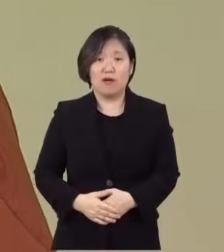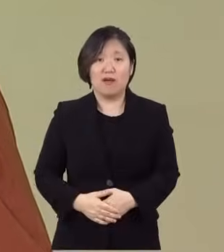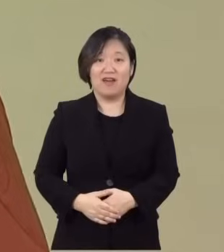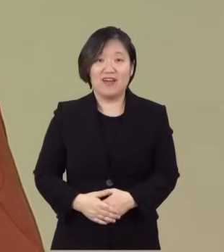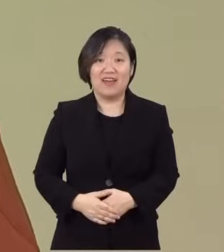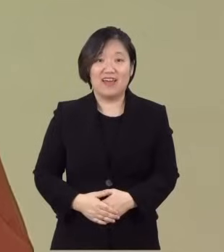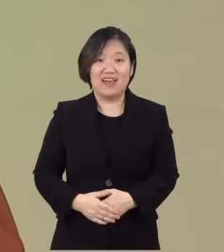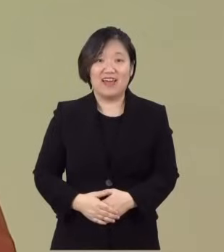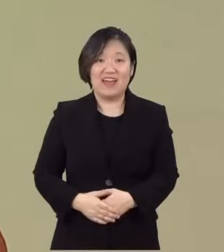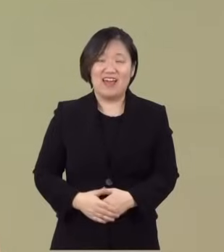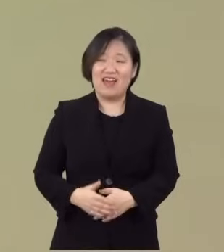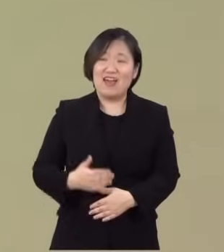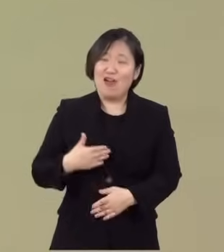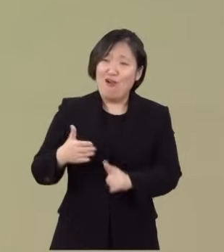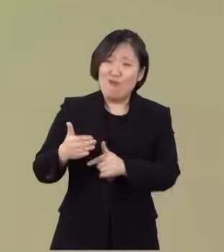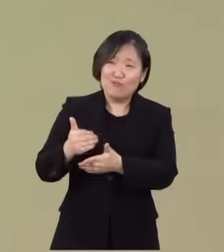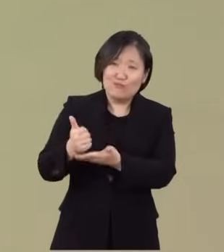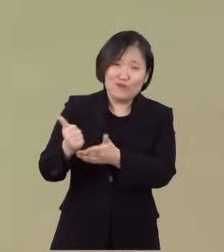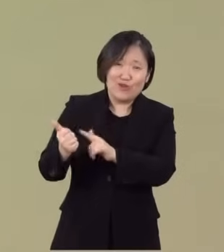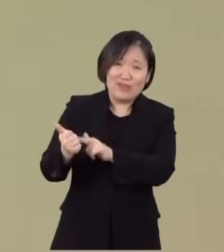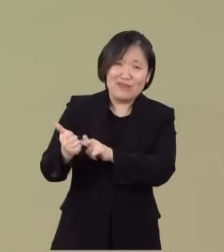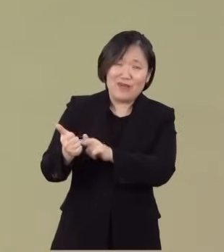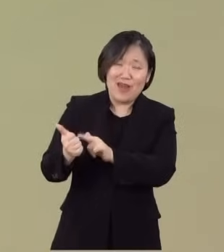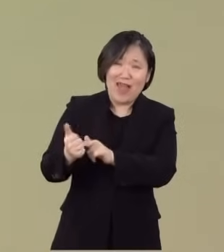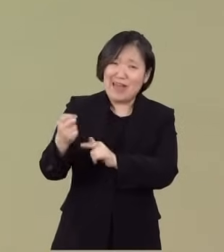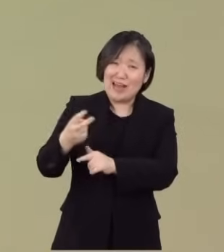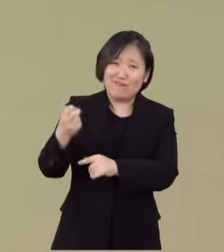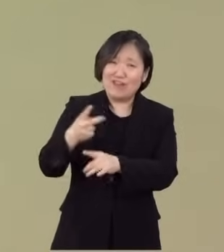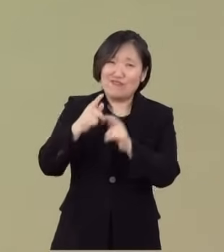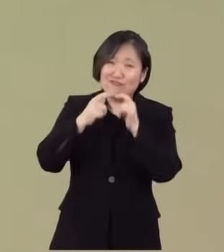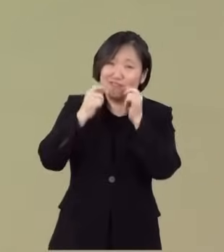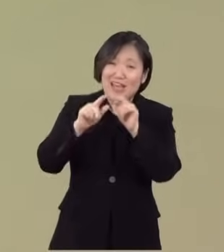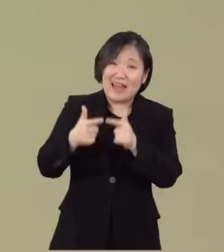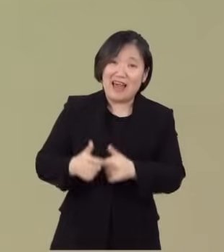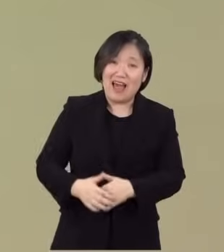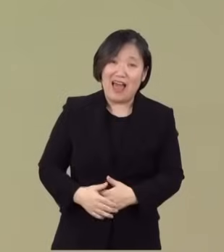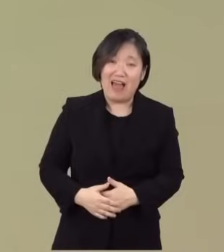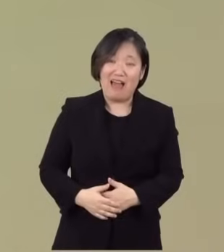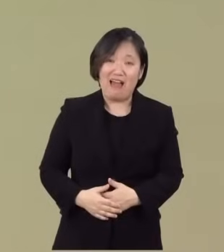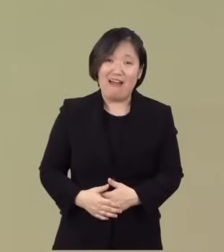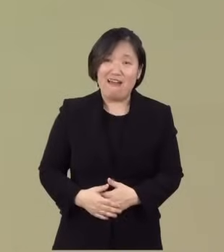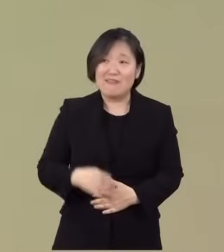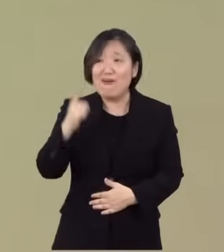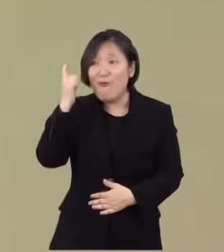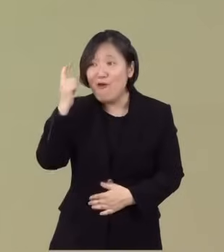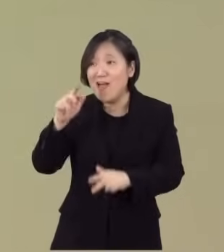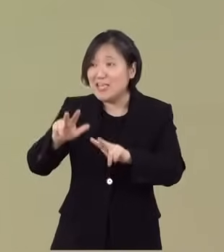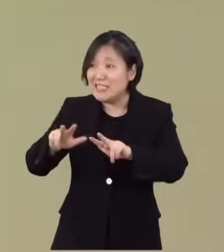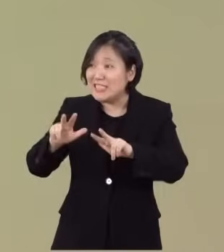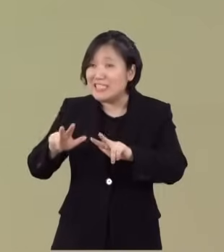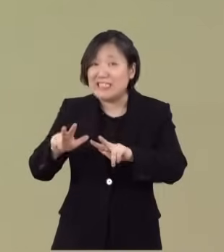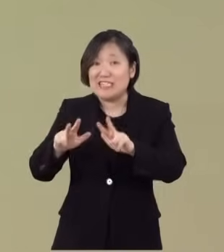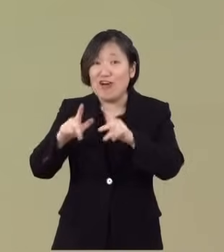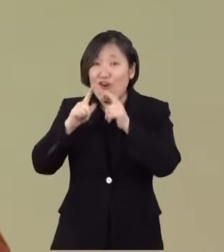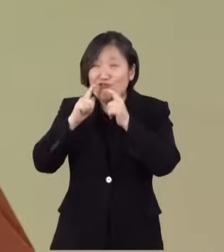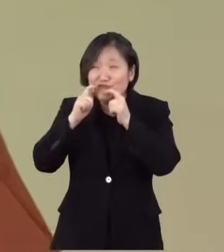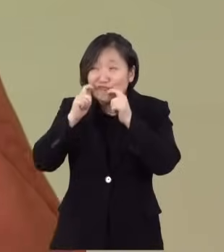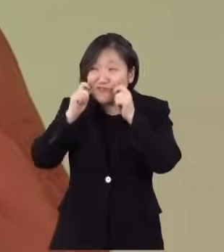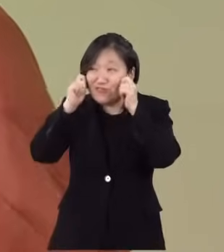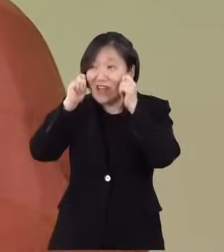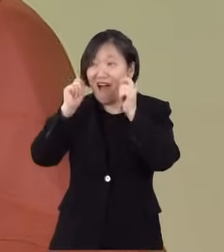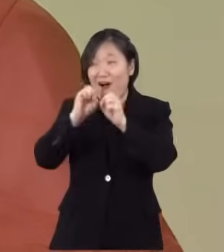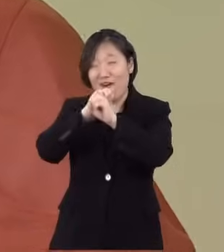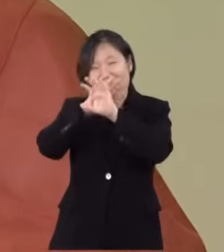부처님이시여 부처님께서는 함부로 쉽게 웃음을 보이지 않으신데 어찌하여